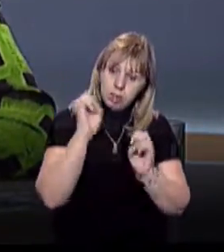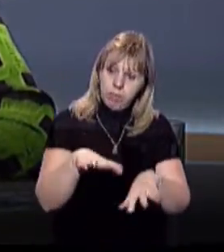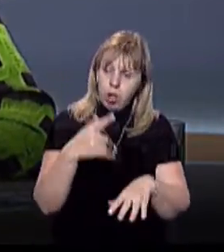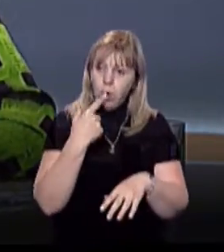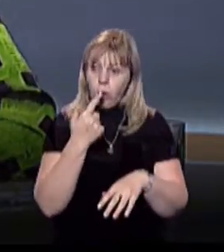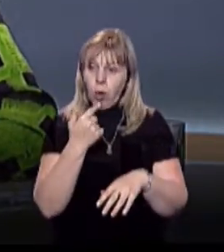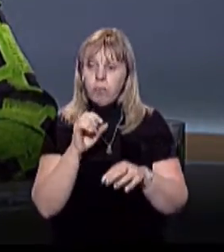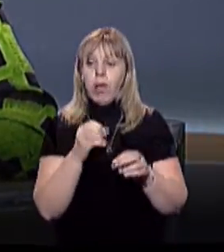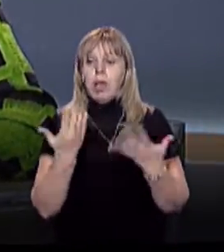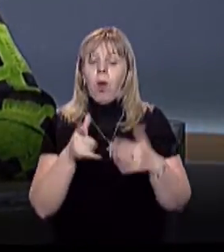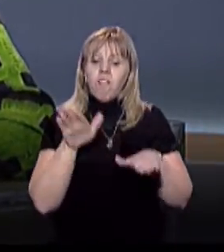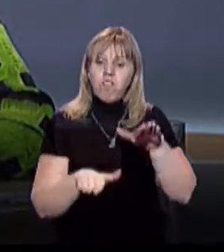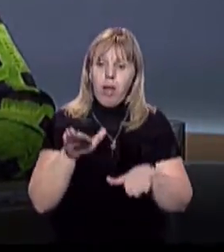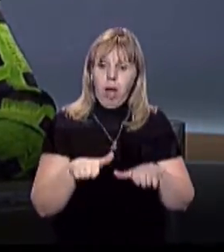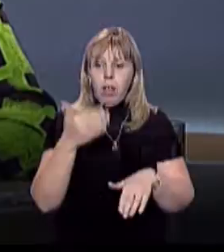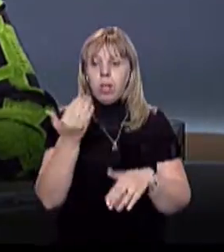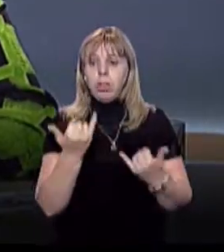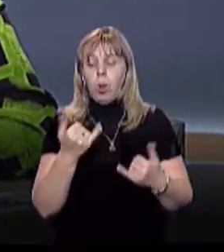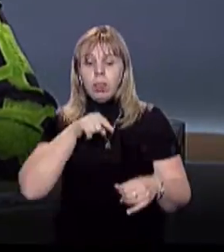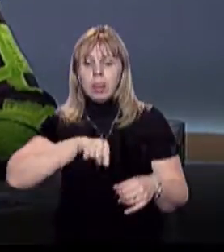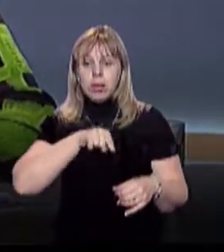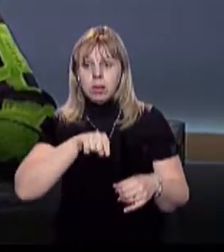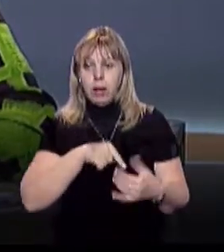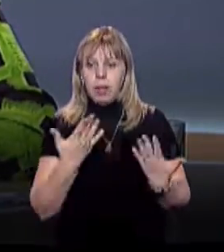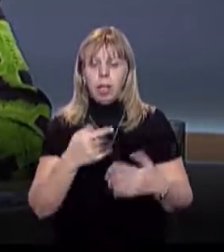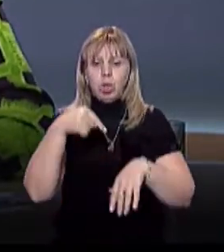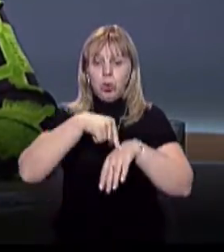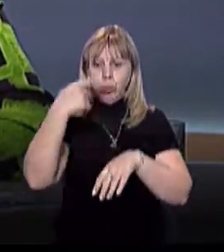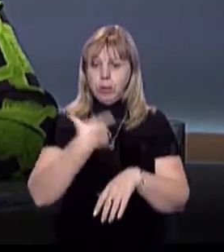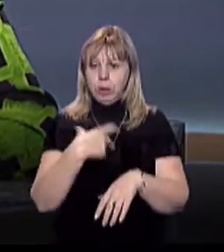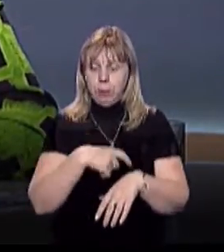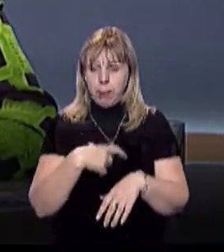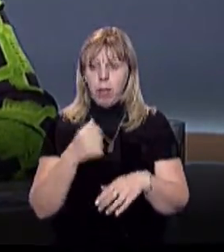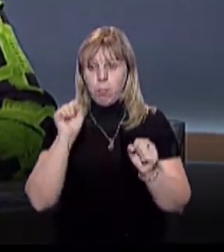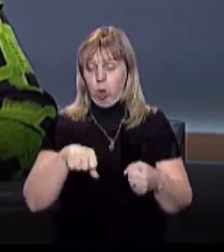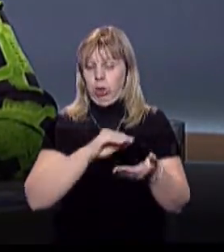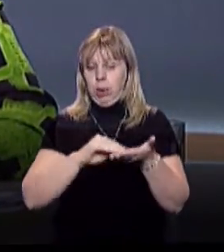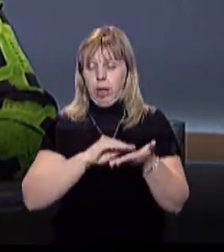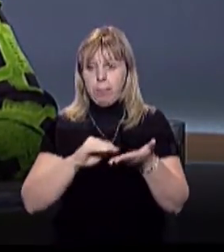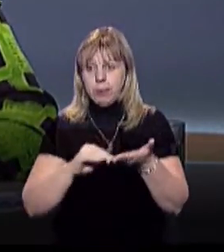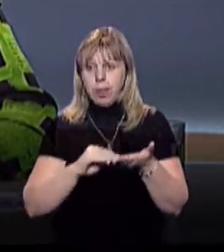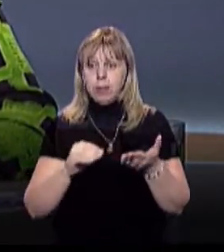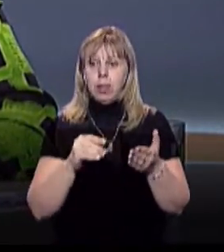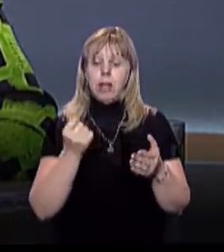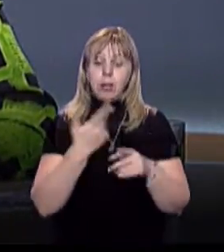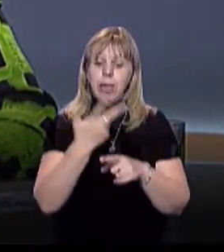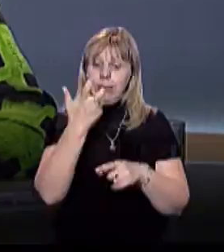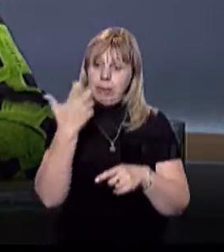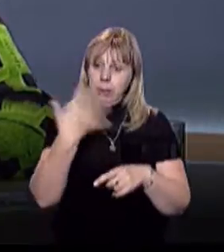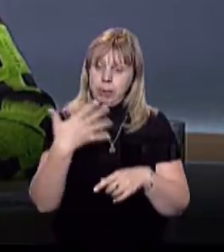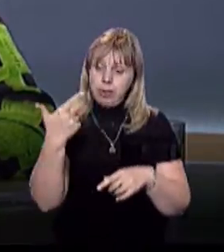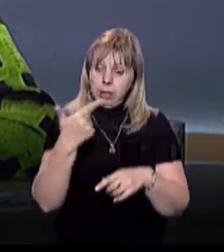кров, яка в нього вага, який в нього сьогодні настрій, яке самопочуття, можна написати, призначити